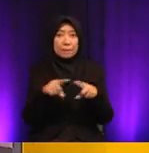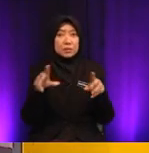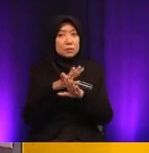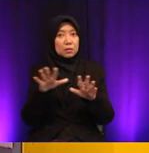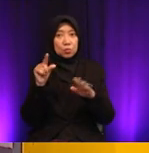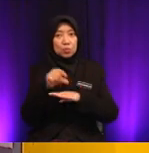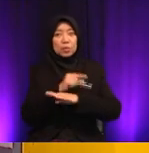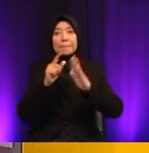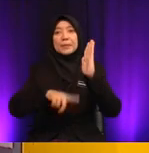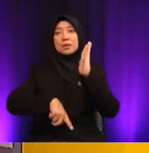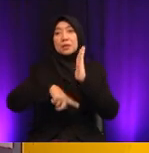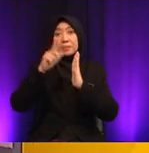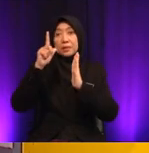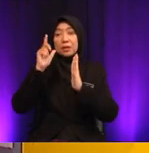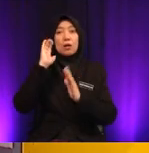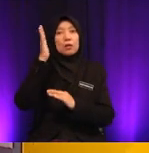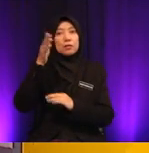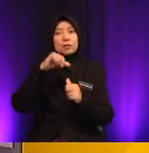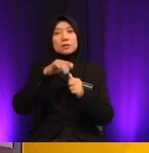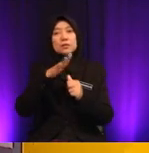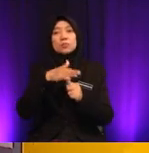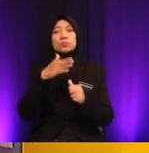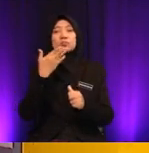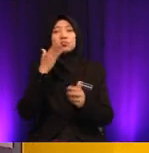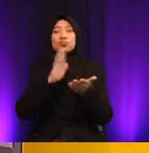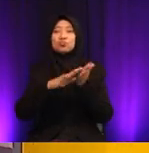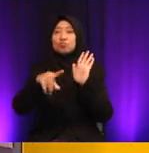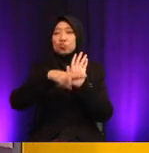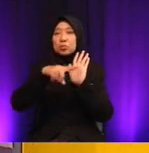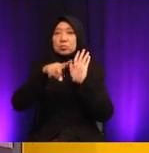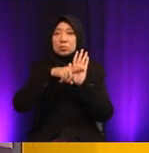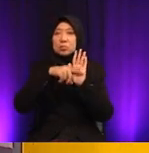secara berlebihan akan memberikan kesan-kesan yang negatif